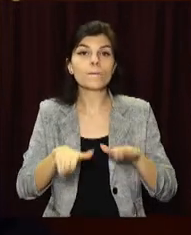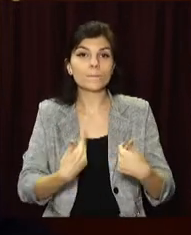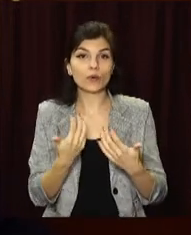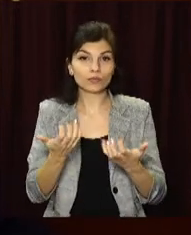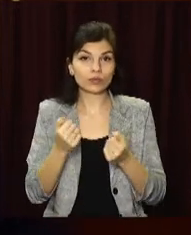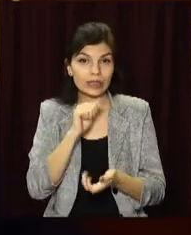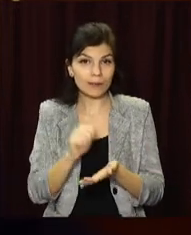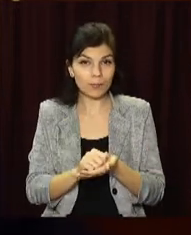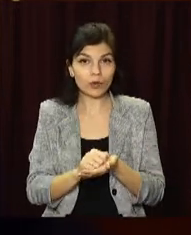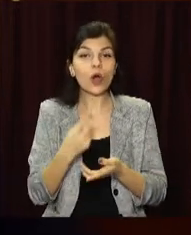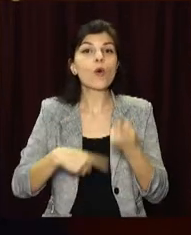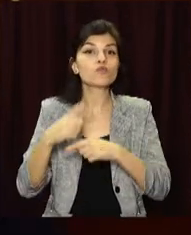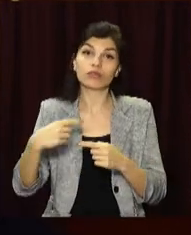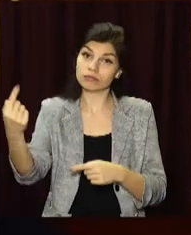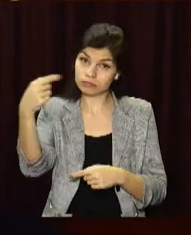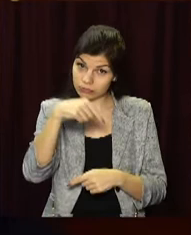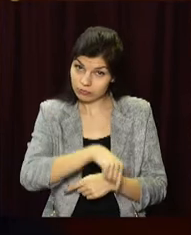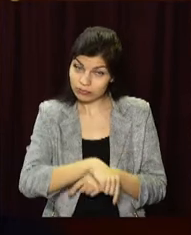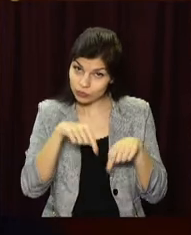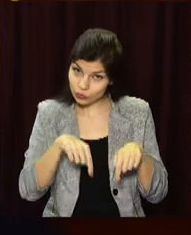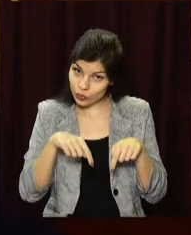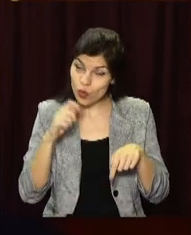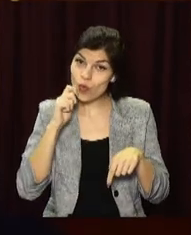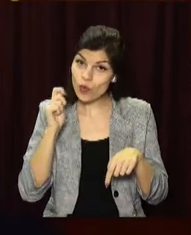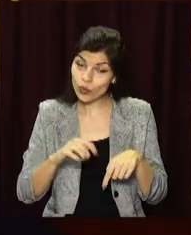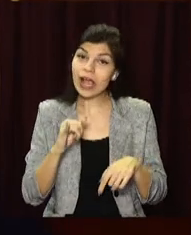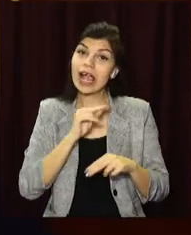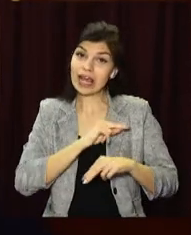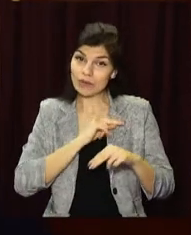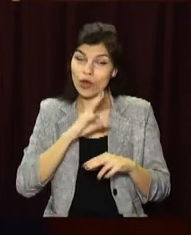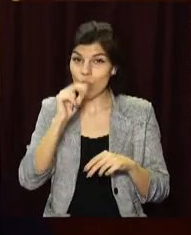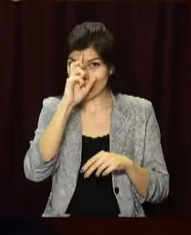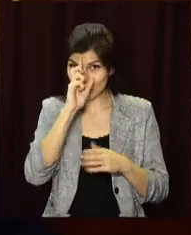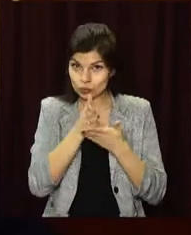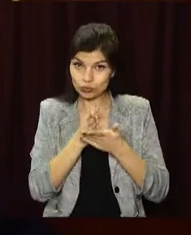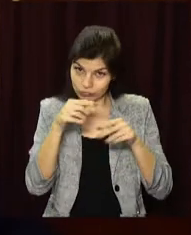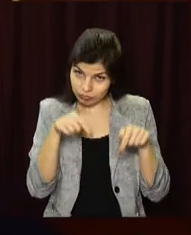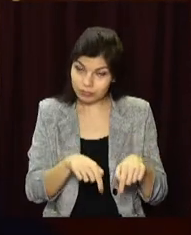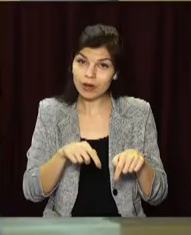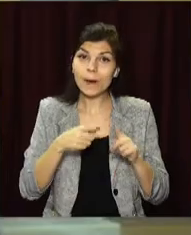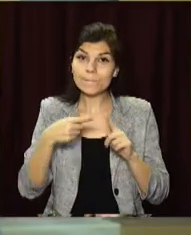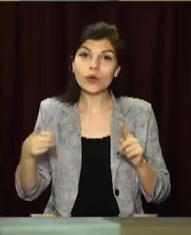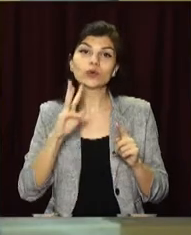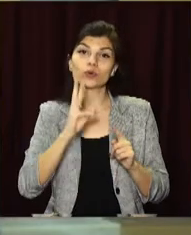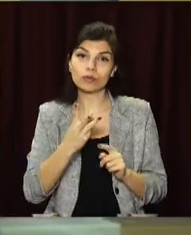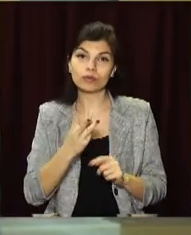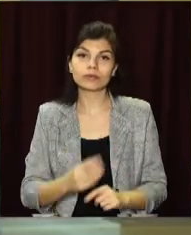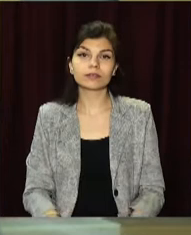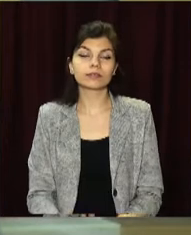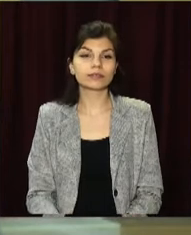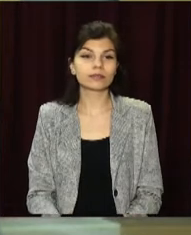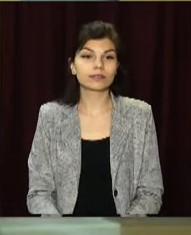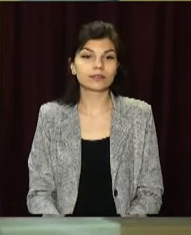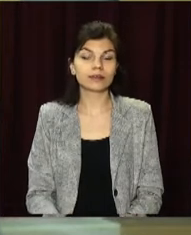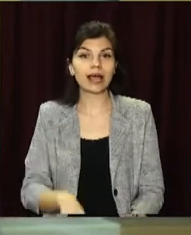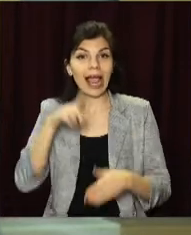– повернення в Україну та робота на державній службі протягом 3 років. Християнство